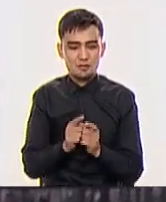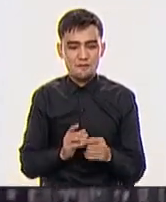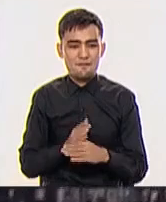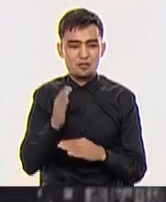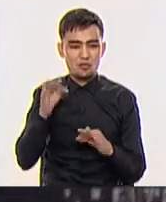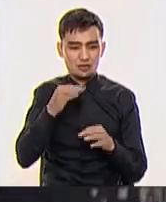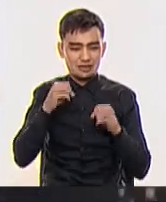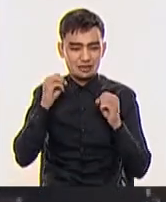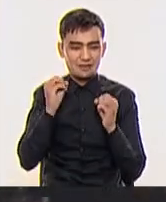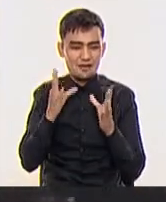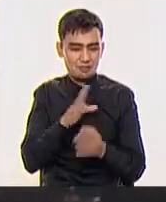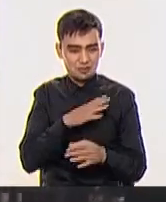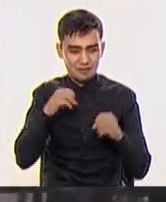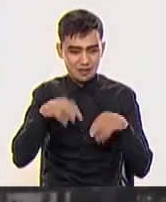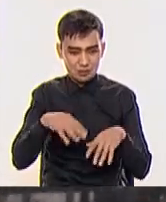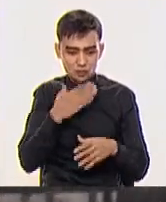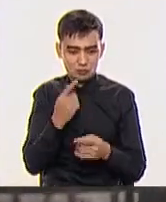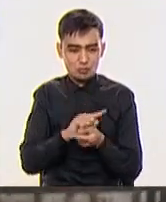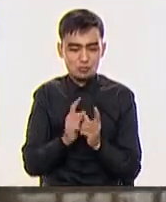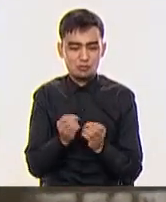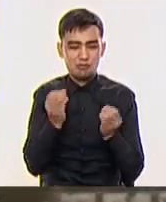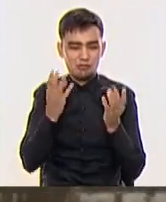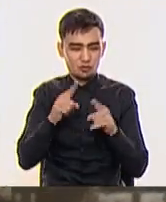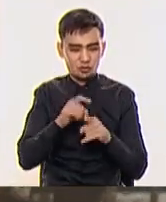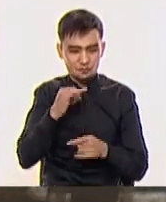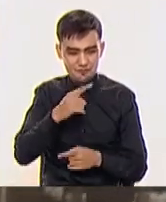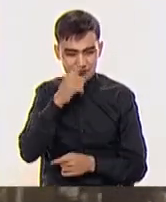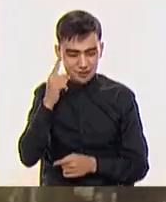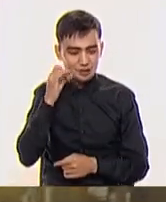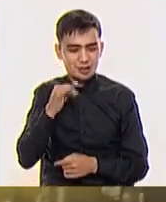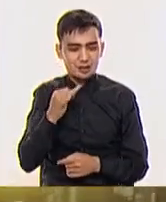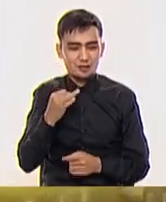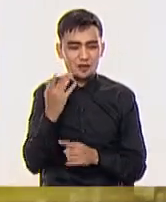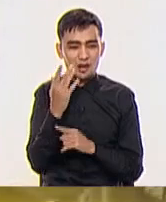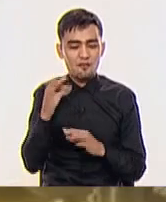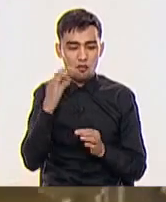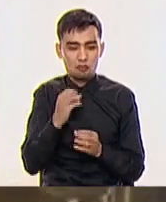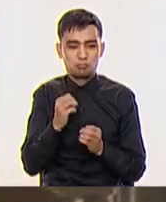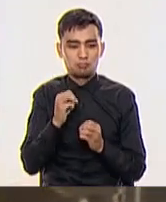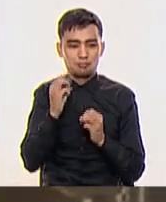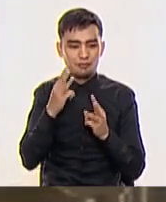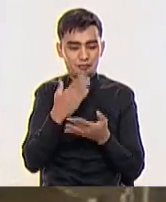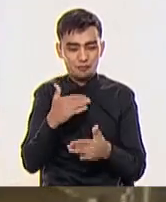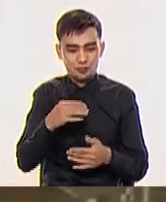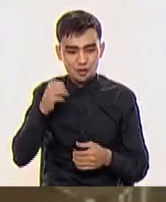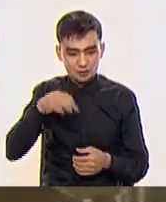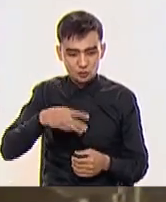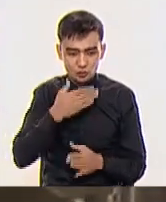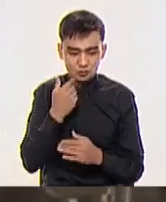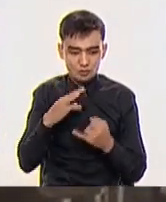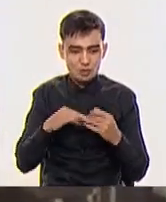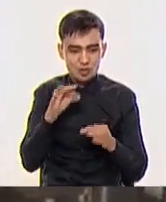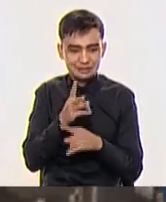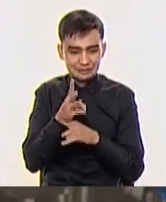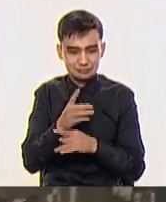жарық шашып тұрыпты. Мұны байқап қалған тұрғын шамдардың тек айналасындағы ағаштардың сабағына ғана жарық бергенін айтып, әлеуметтік желіге